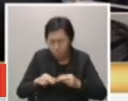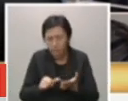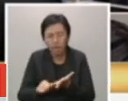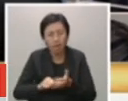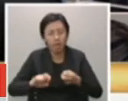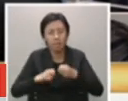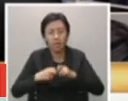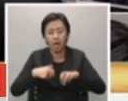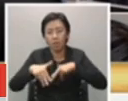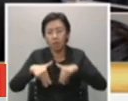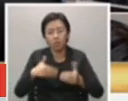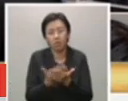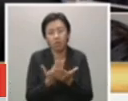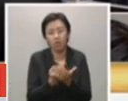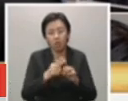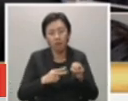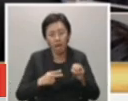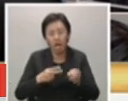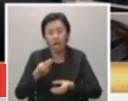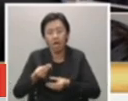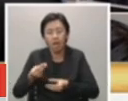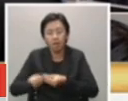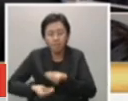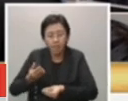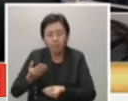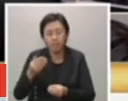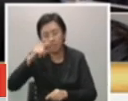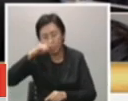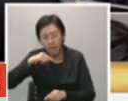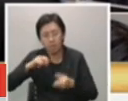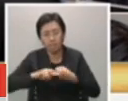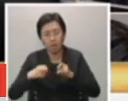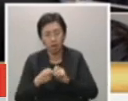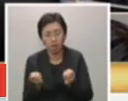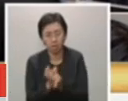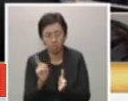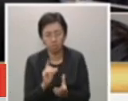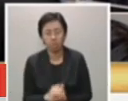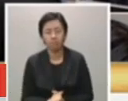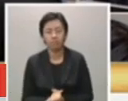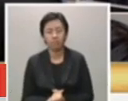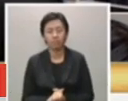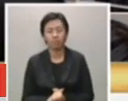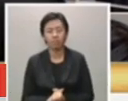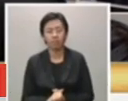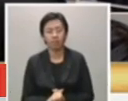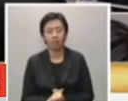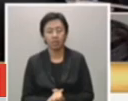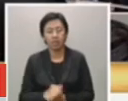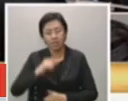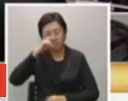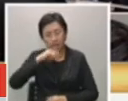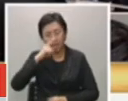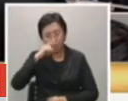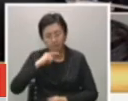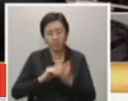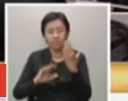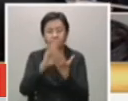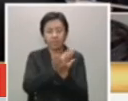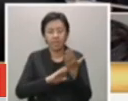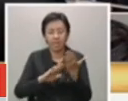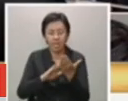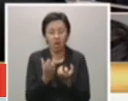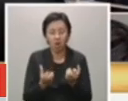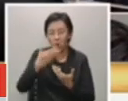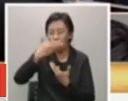นในส่วนนี้ผลกระทบของบาทแข็งคืออะไรครับต้องเกริ่นก่อนว่าประเทศไทยเนี่ยเป็นประเทศซึ่งพึ่งพา